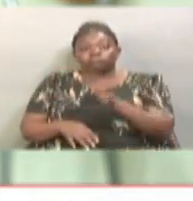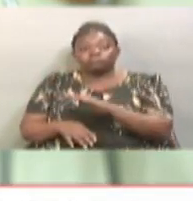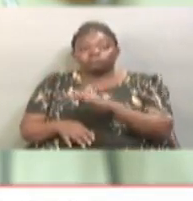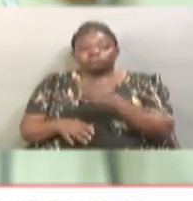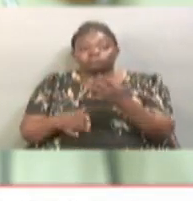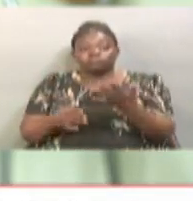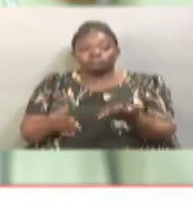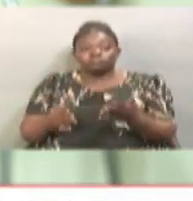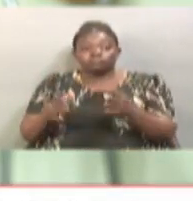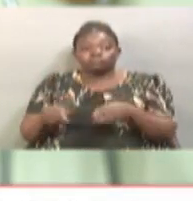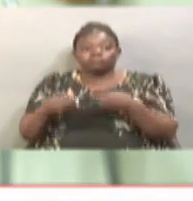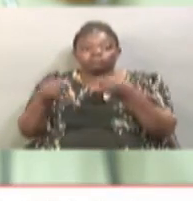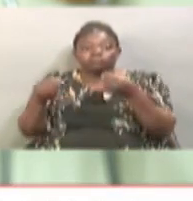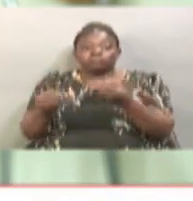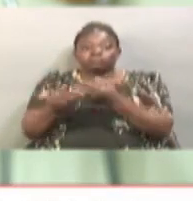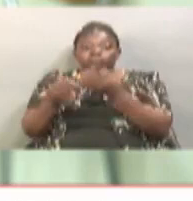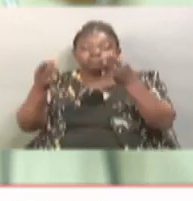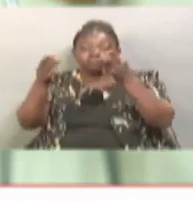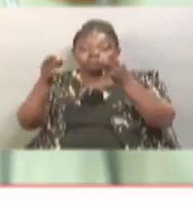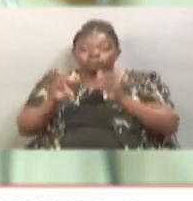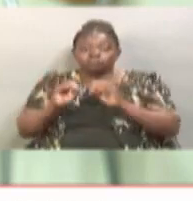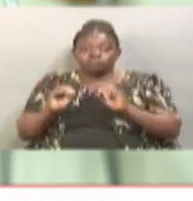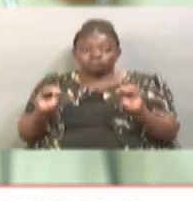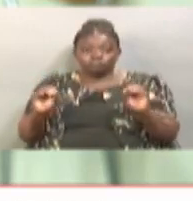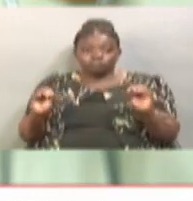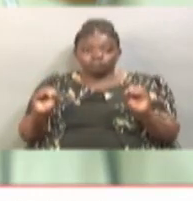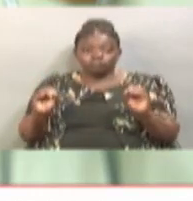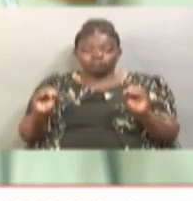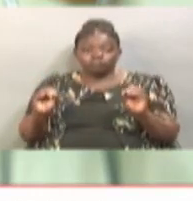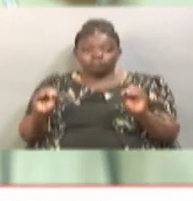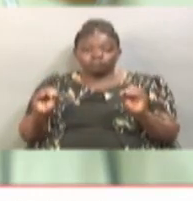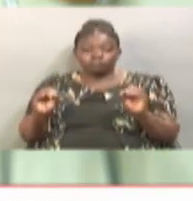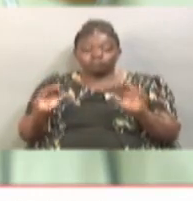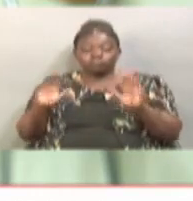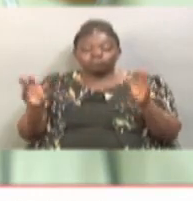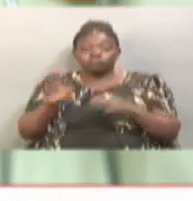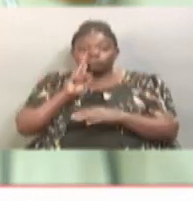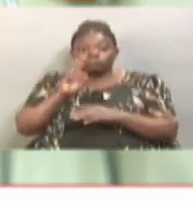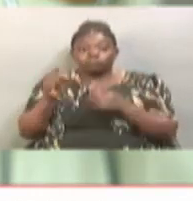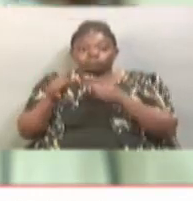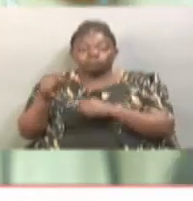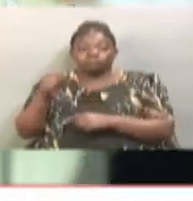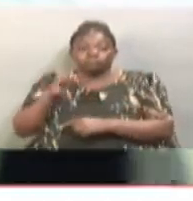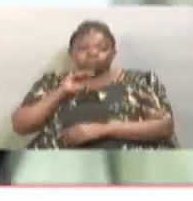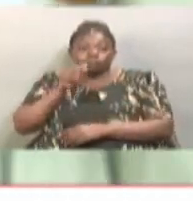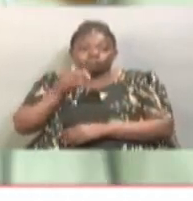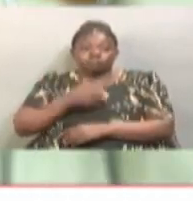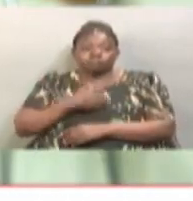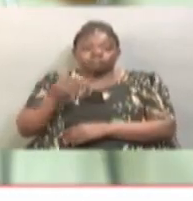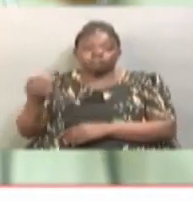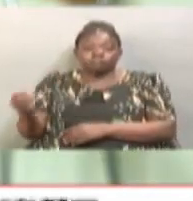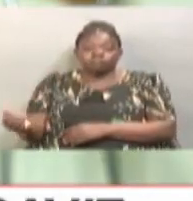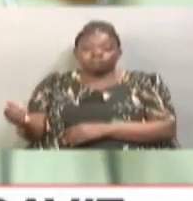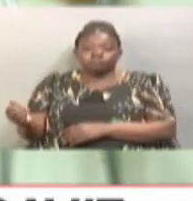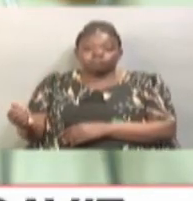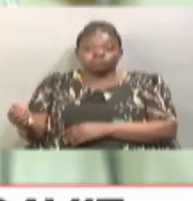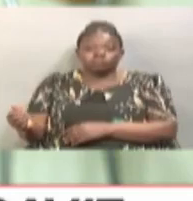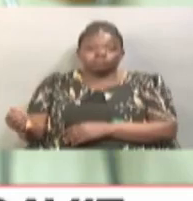bintu tebabawadde wadde ekintu kyabwe. Nga bwali. Naye ate nzife deportation gye